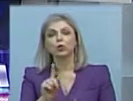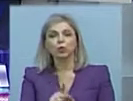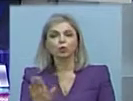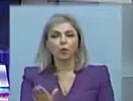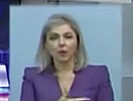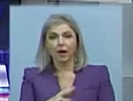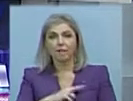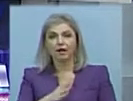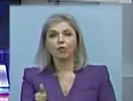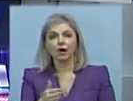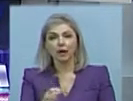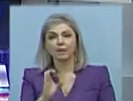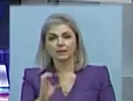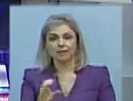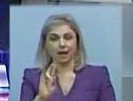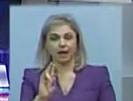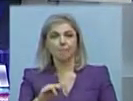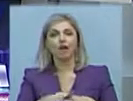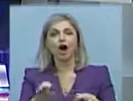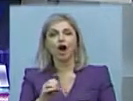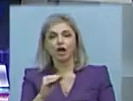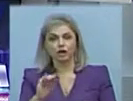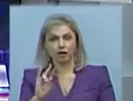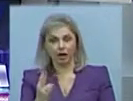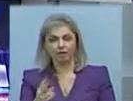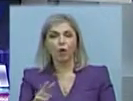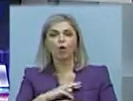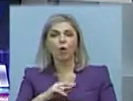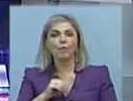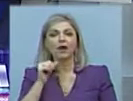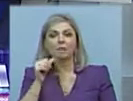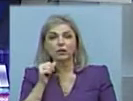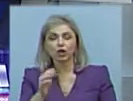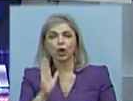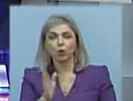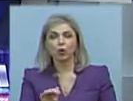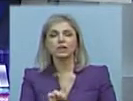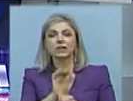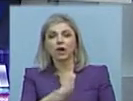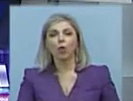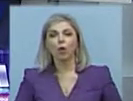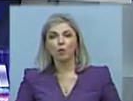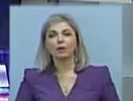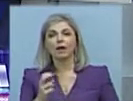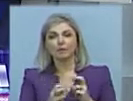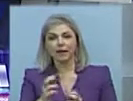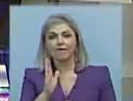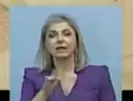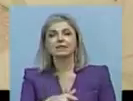з пляжів Миколаєва. Зібраних бичків будуть утилізувати на комунальному підприємстві «Центр захисту